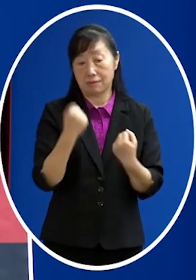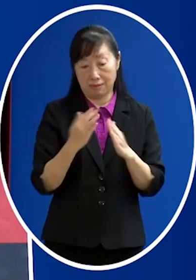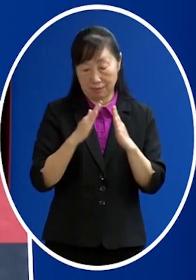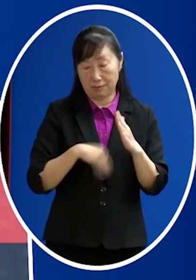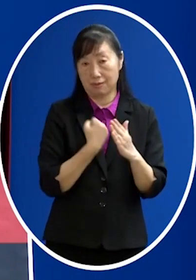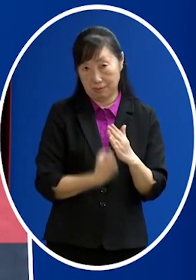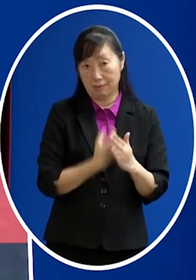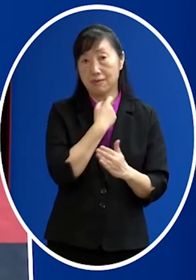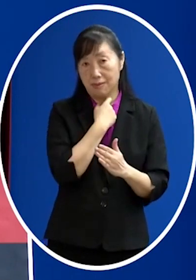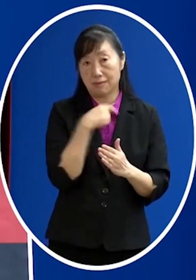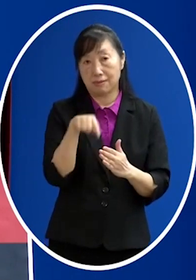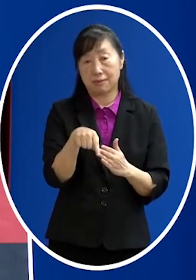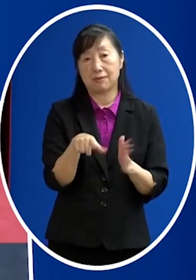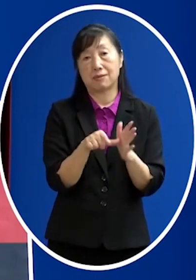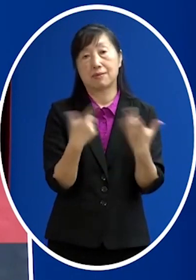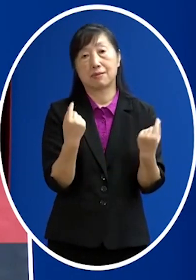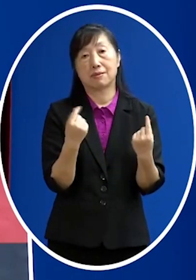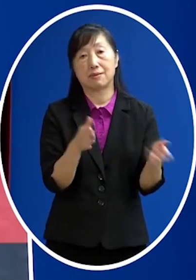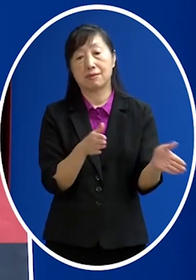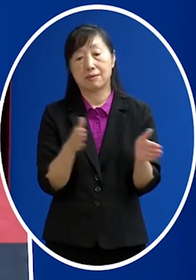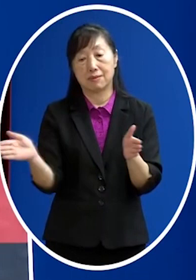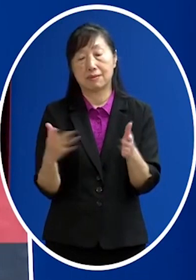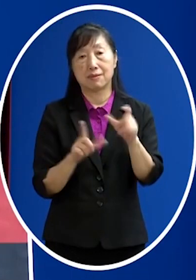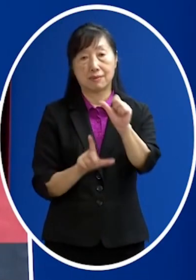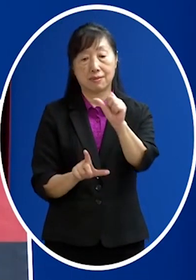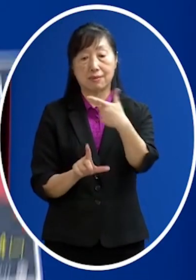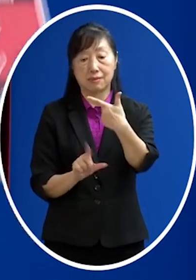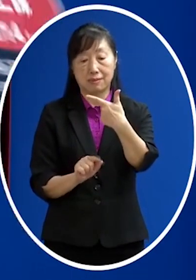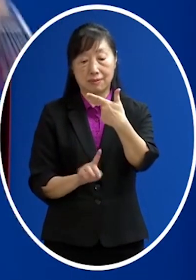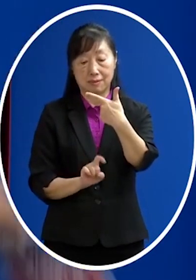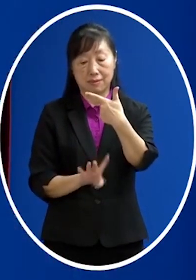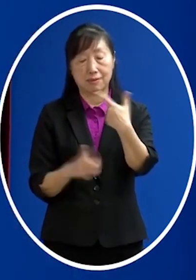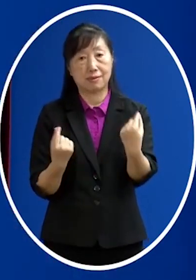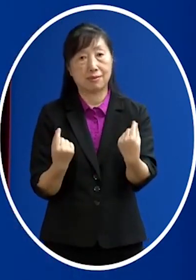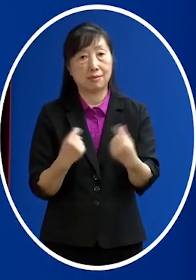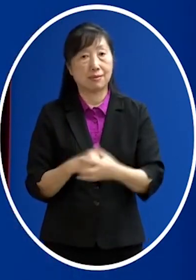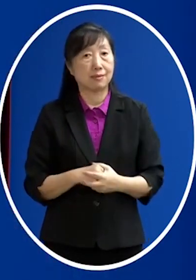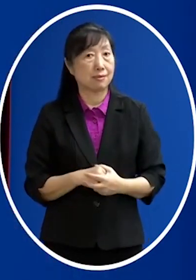这个时间也同步延长到6月14号。